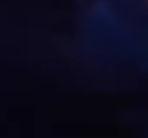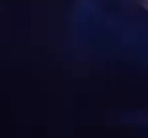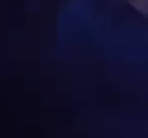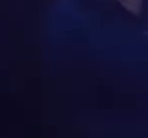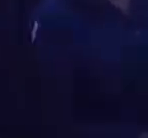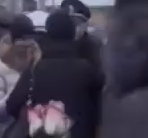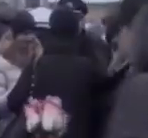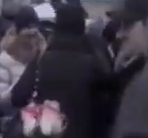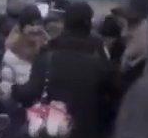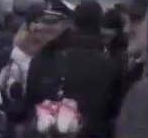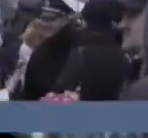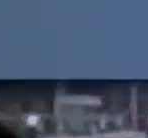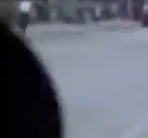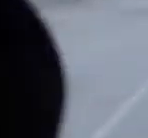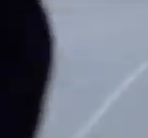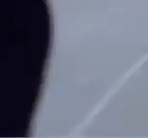Музика